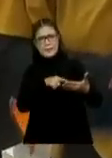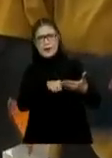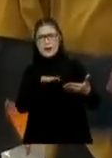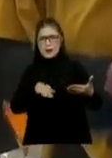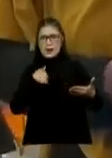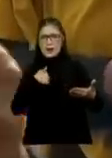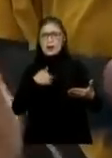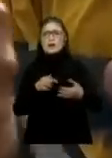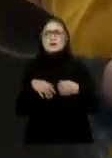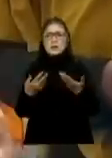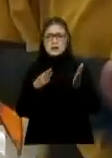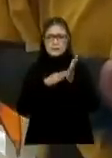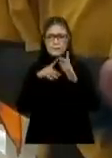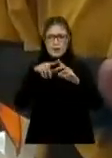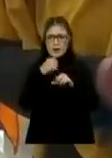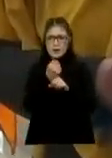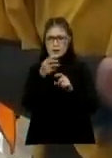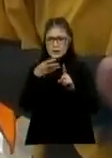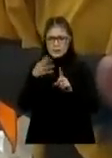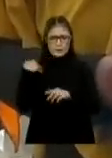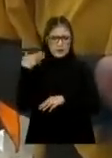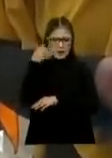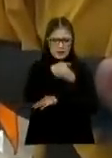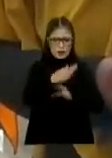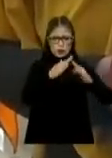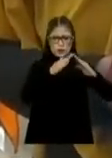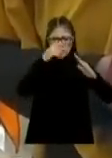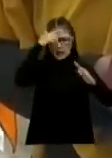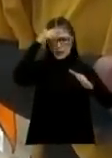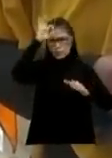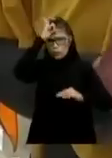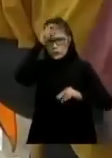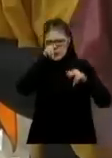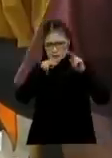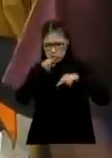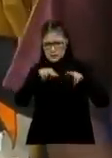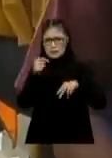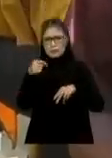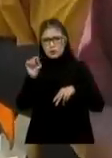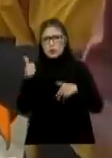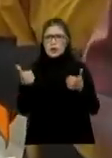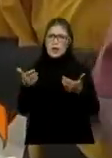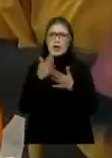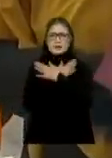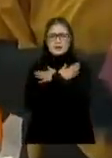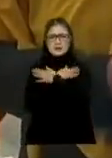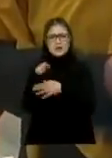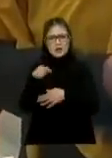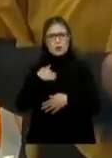saya tekan ke Rumah Sakit Polri. Saya cek keadaan benar atau kagak. Pas tahunya pak